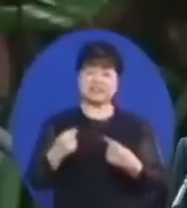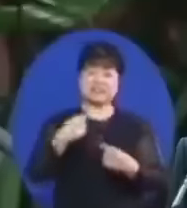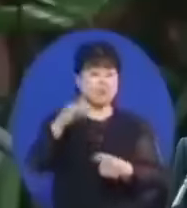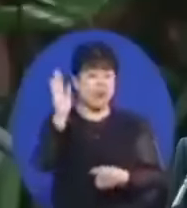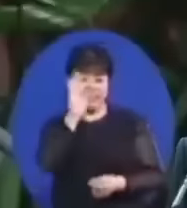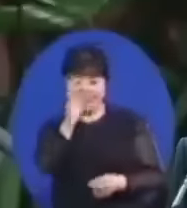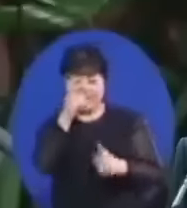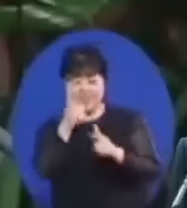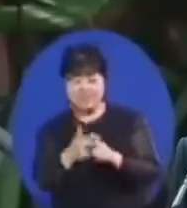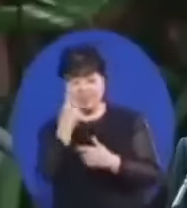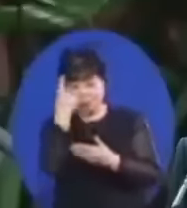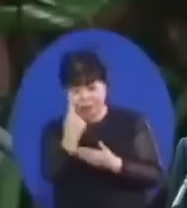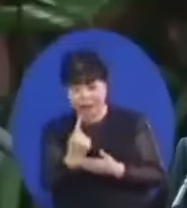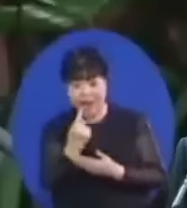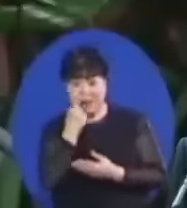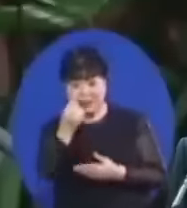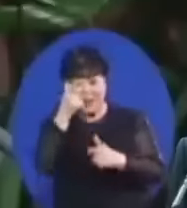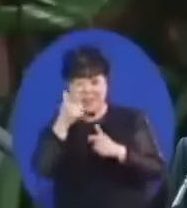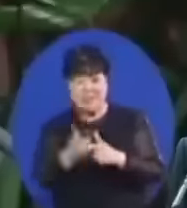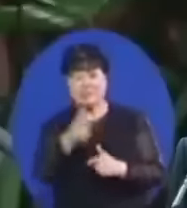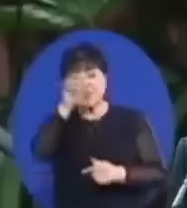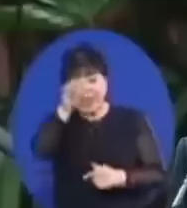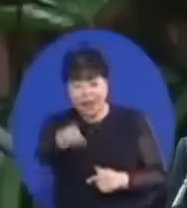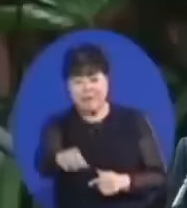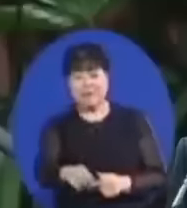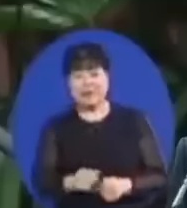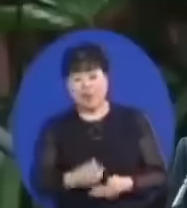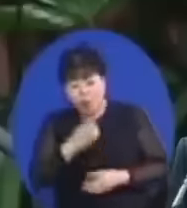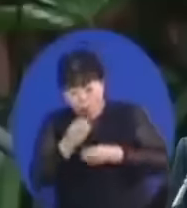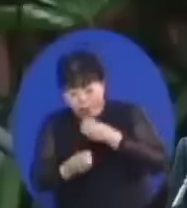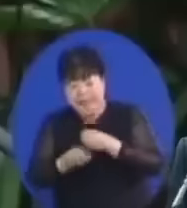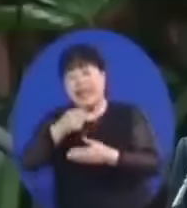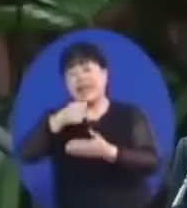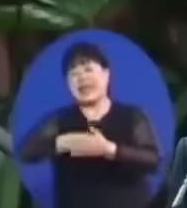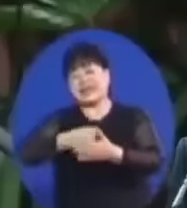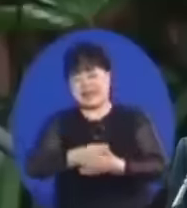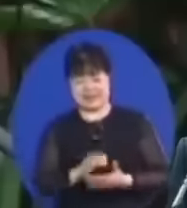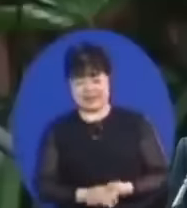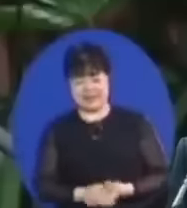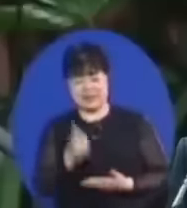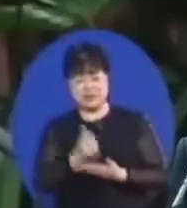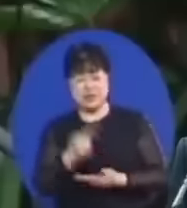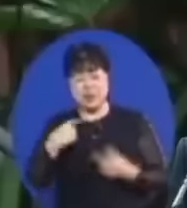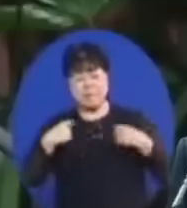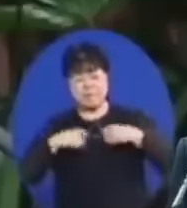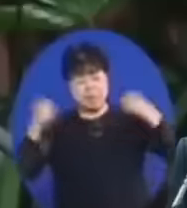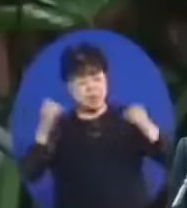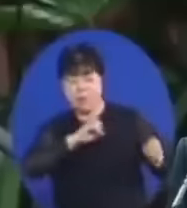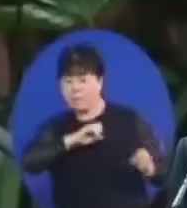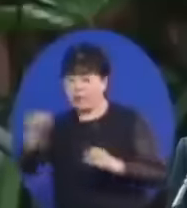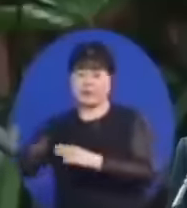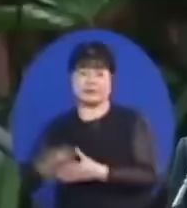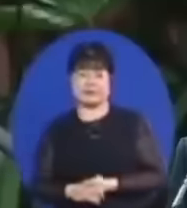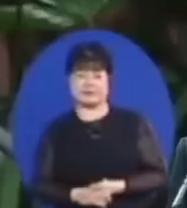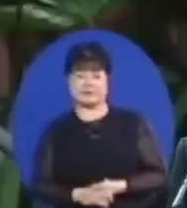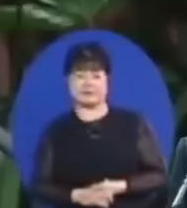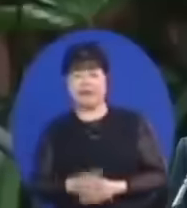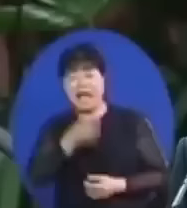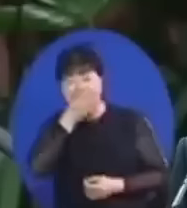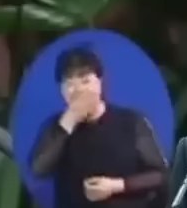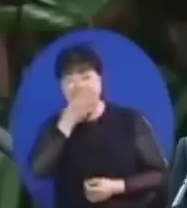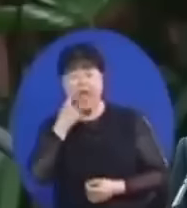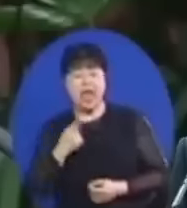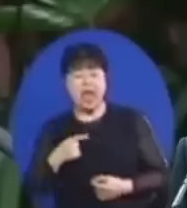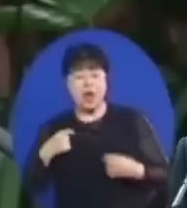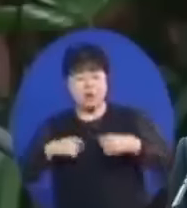것입니다. 예수님이 오라시거든 예수님 앞에 통회 자복을 해야 되는 것입니다. 죄악의 옷을 벗어버려야 되는 것입니다. 탐욕의